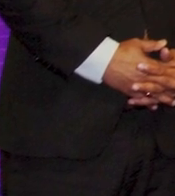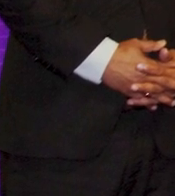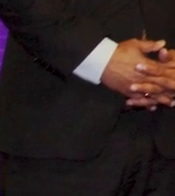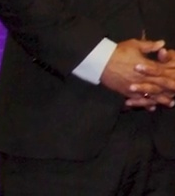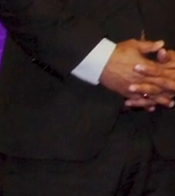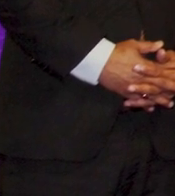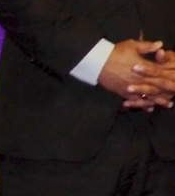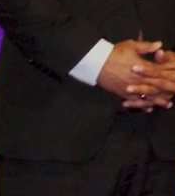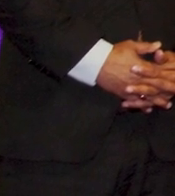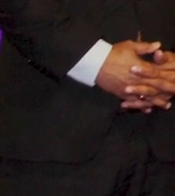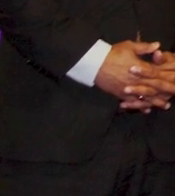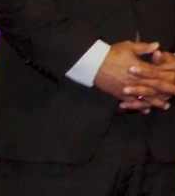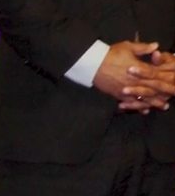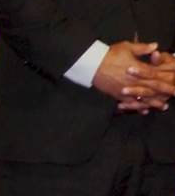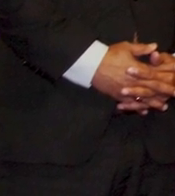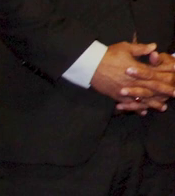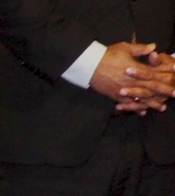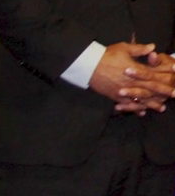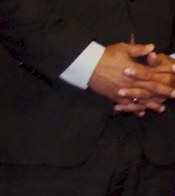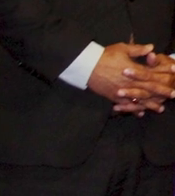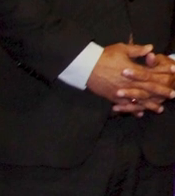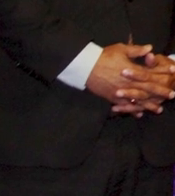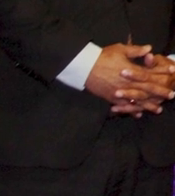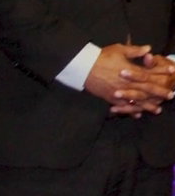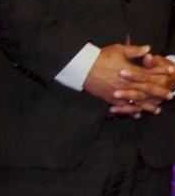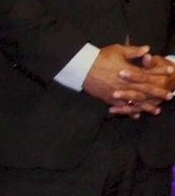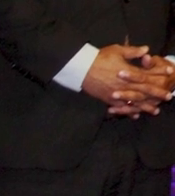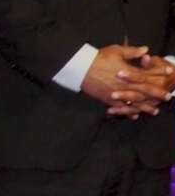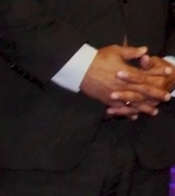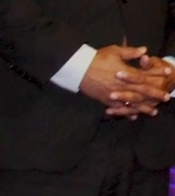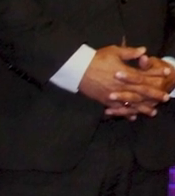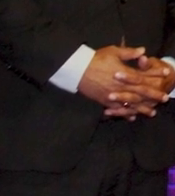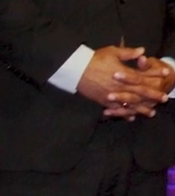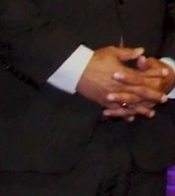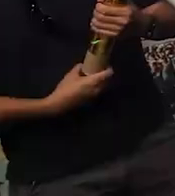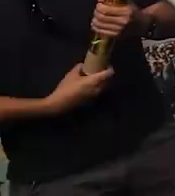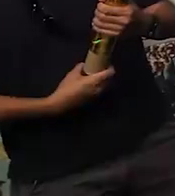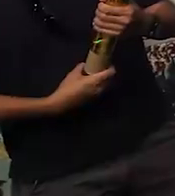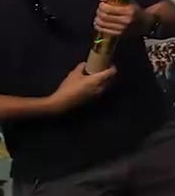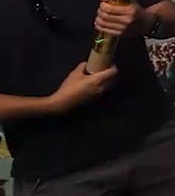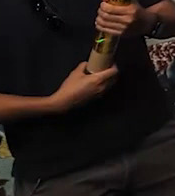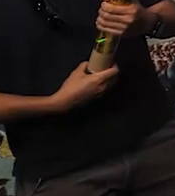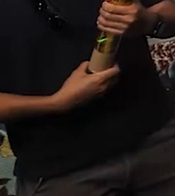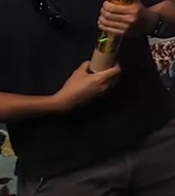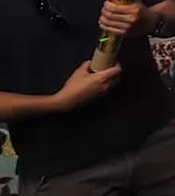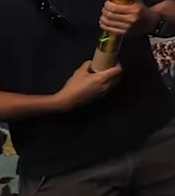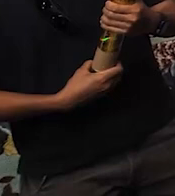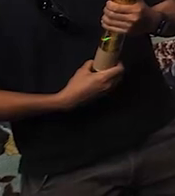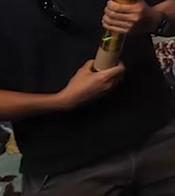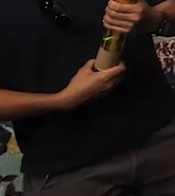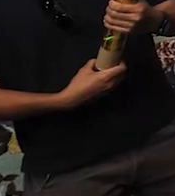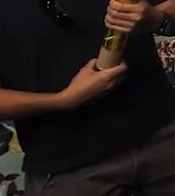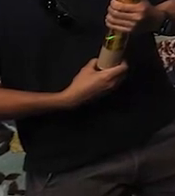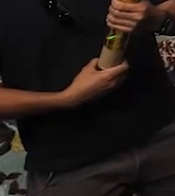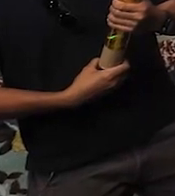Perancangannya untuk negeri Sarawak 836 yang siap 83. Baram